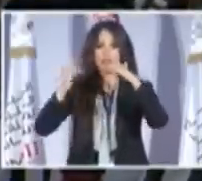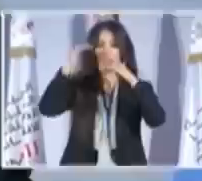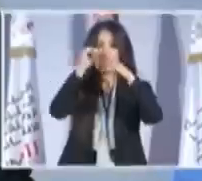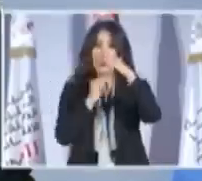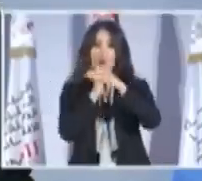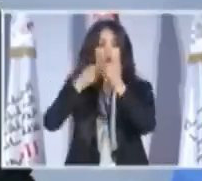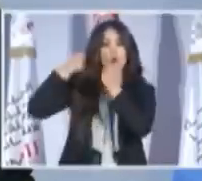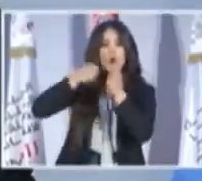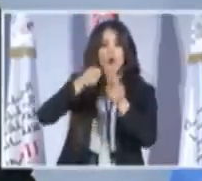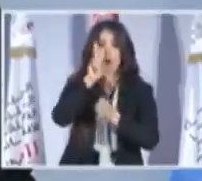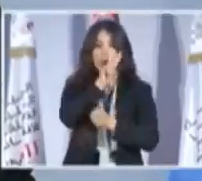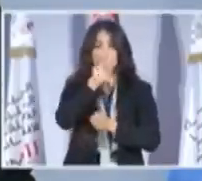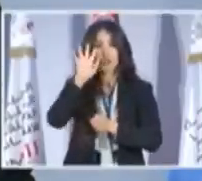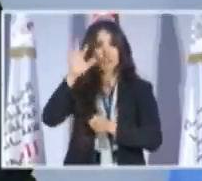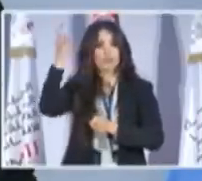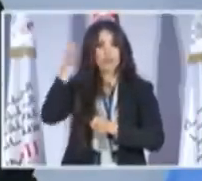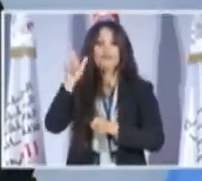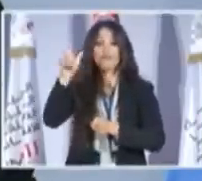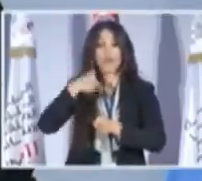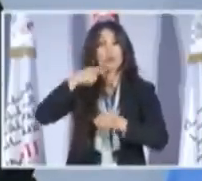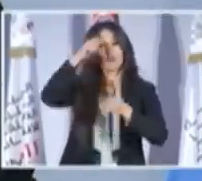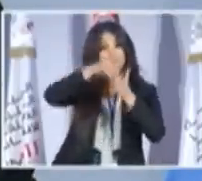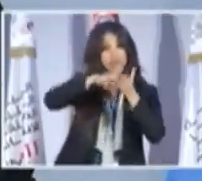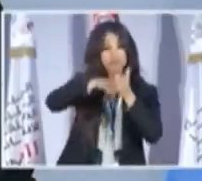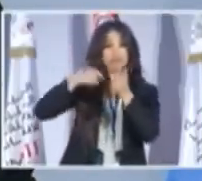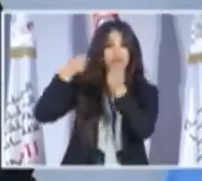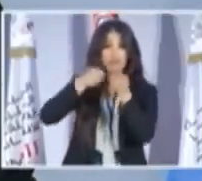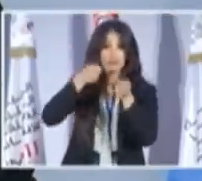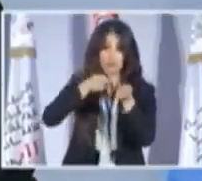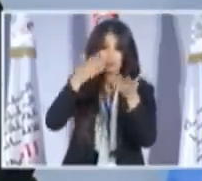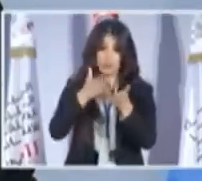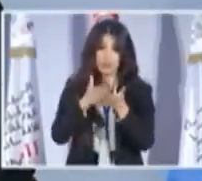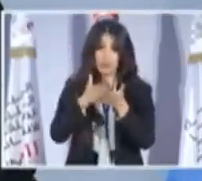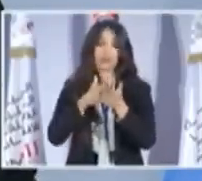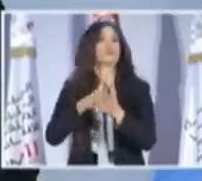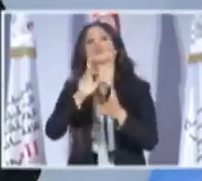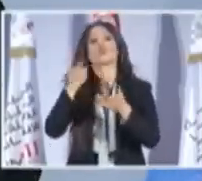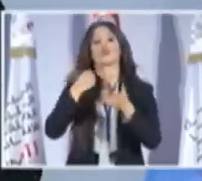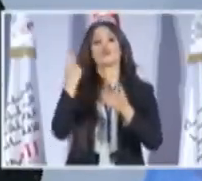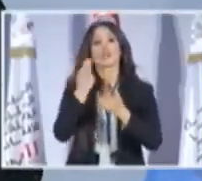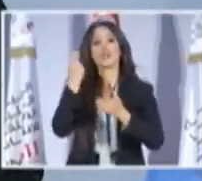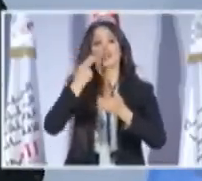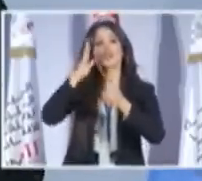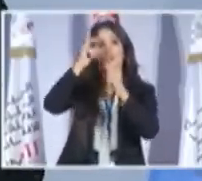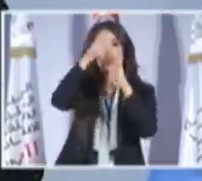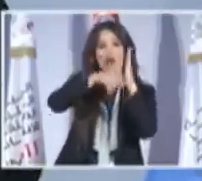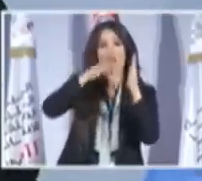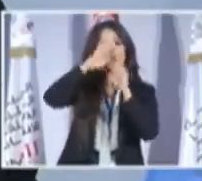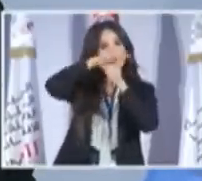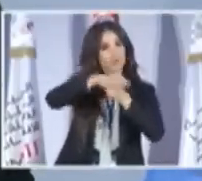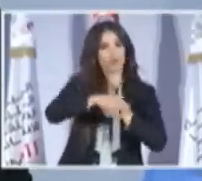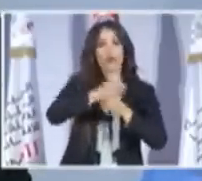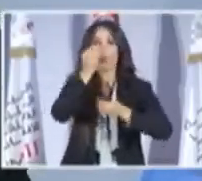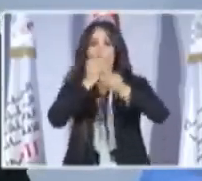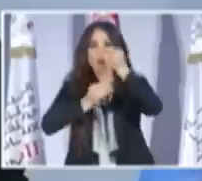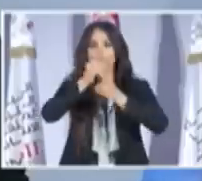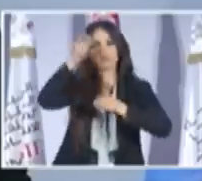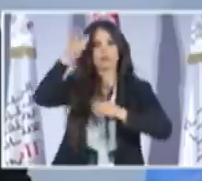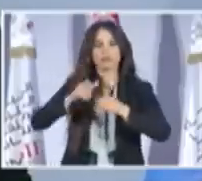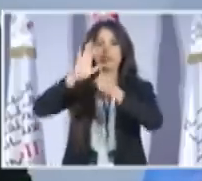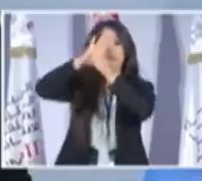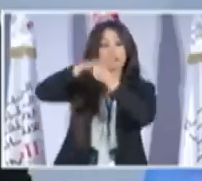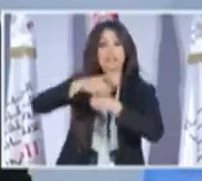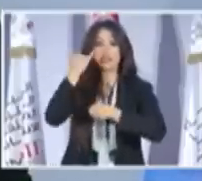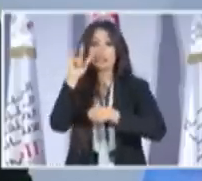هناك عقوبات ماليه لا يتم اسقاط اي قائمه او اه م مثلا او مترشح الا